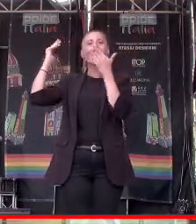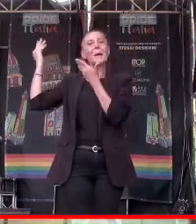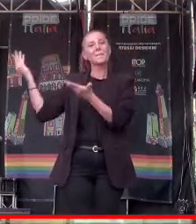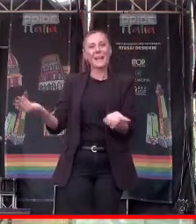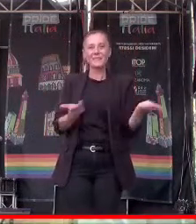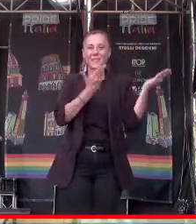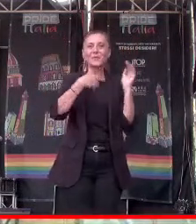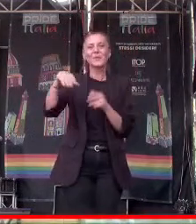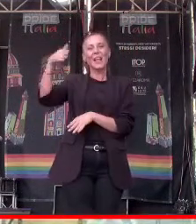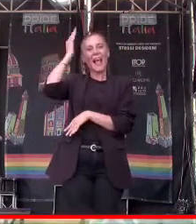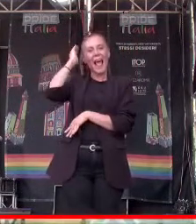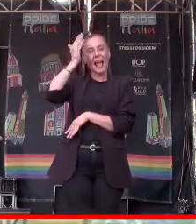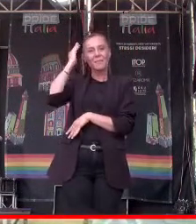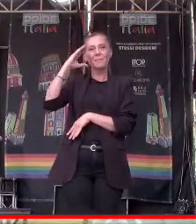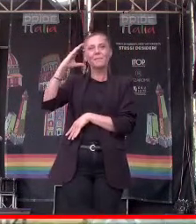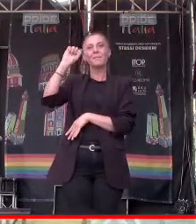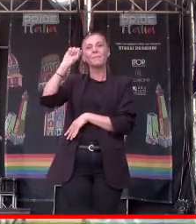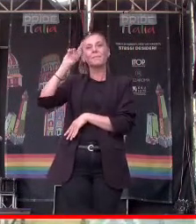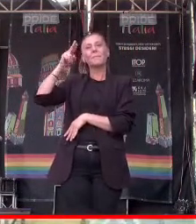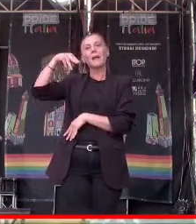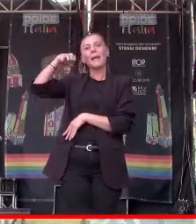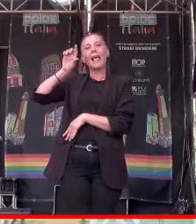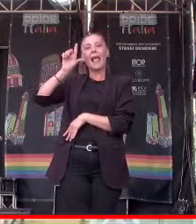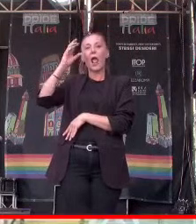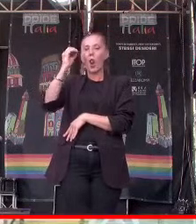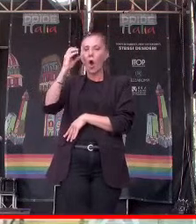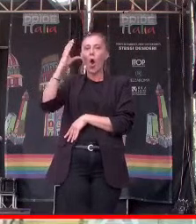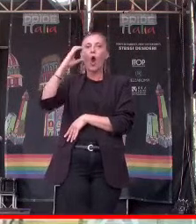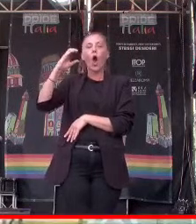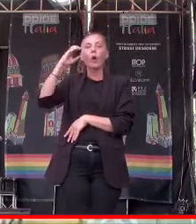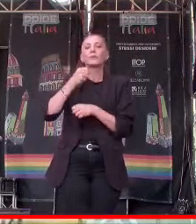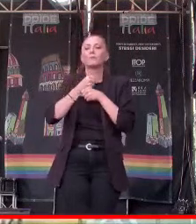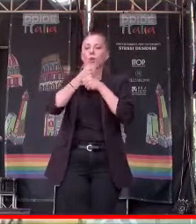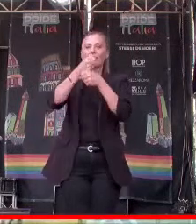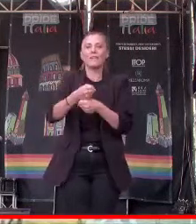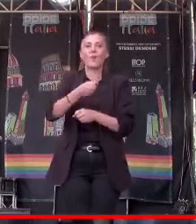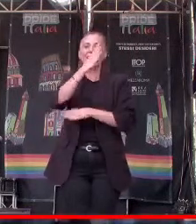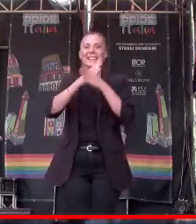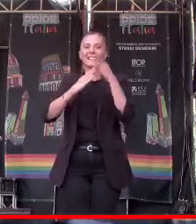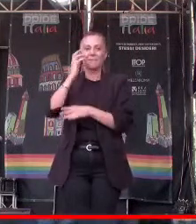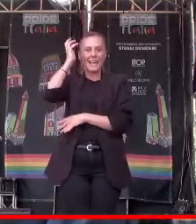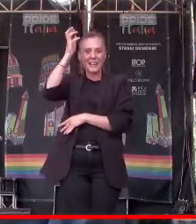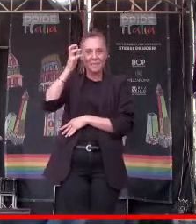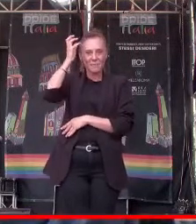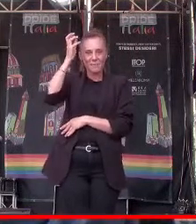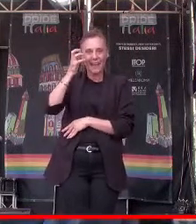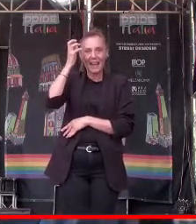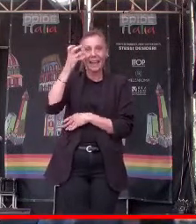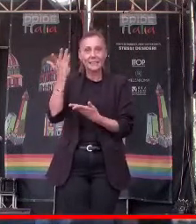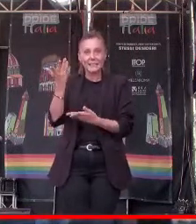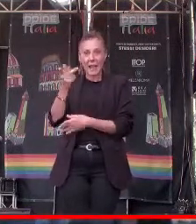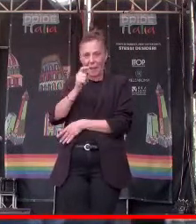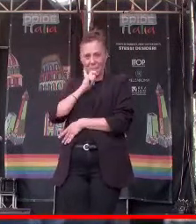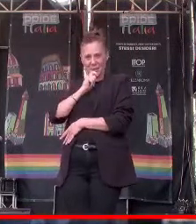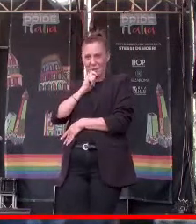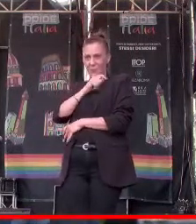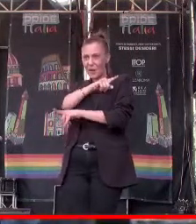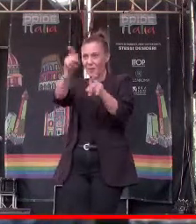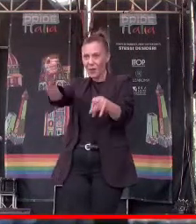Benvenuto Carmelo Comisi, portavoce del Disability Pride. È microfonato, lo